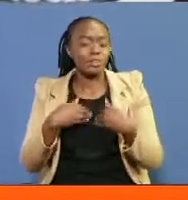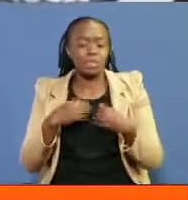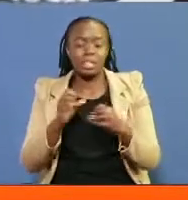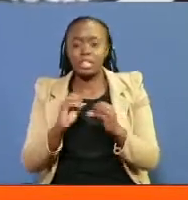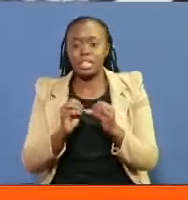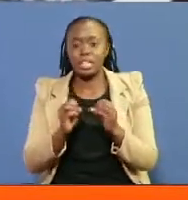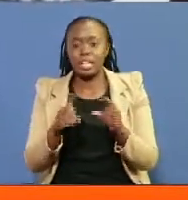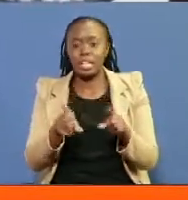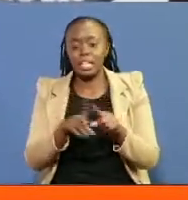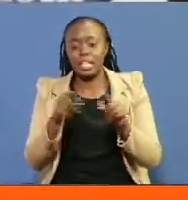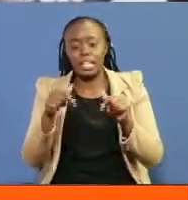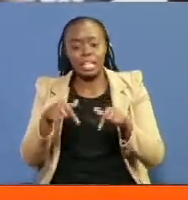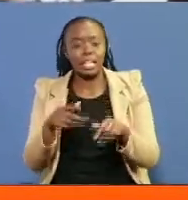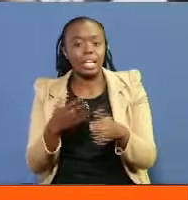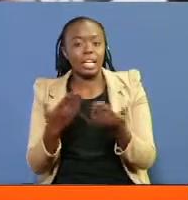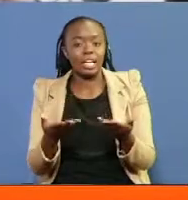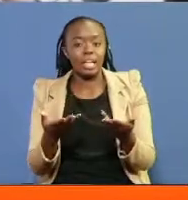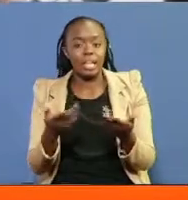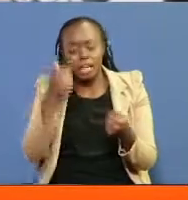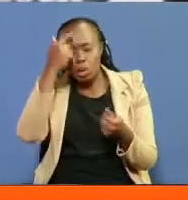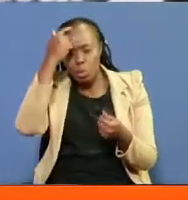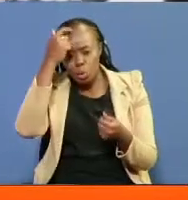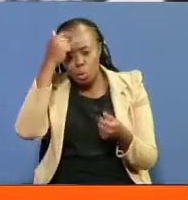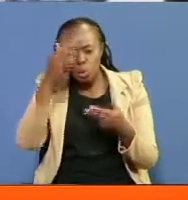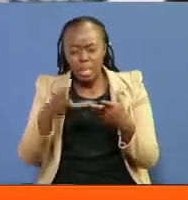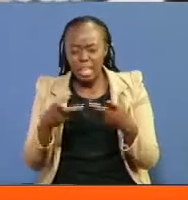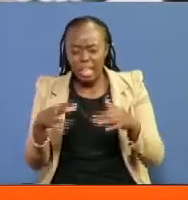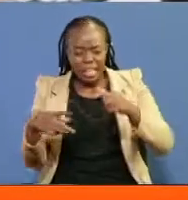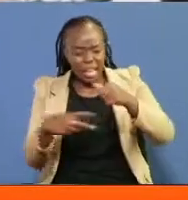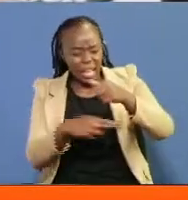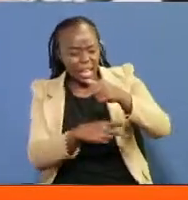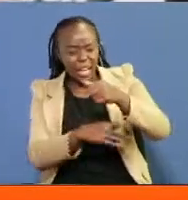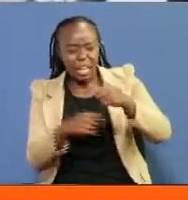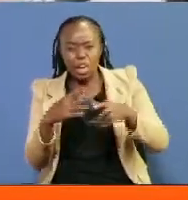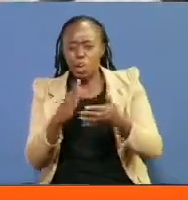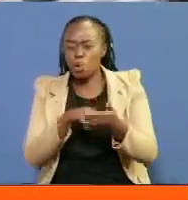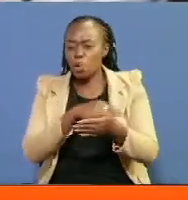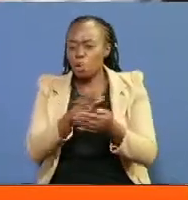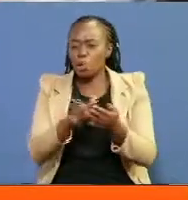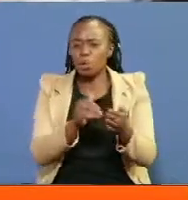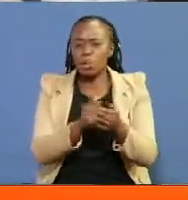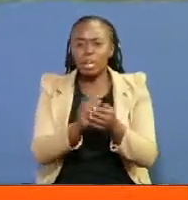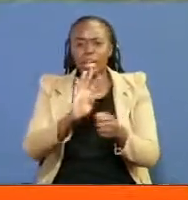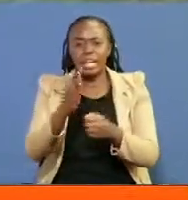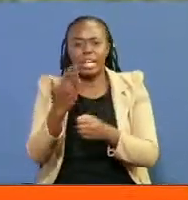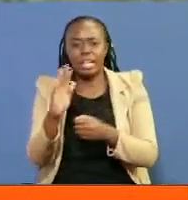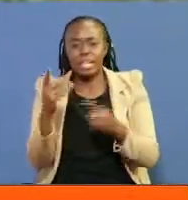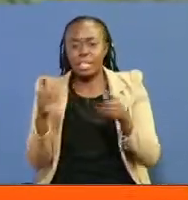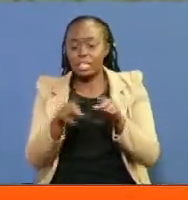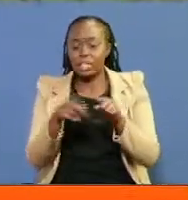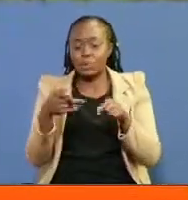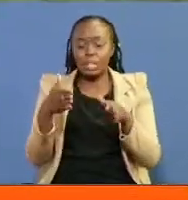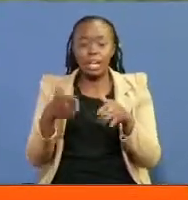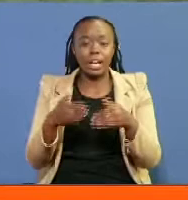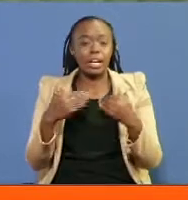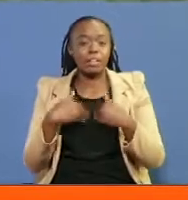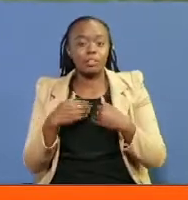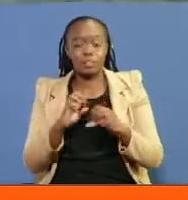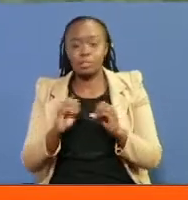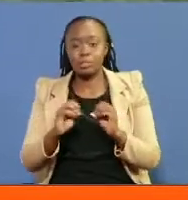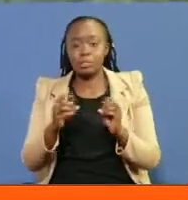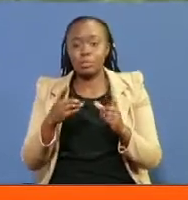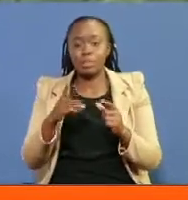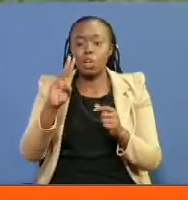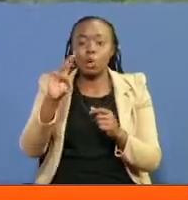hapa mwili alikuja, amegrab, ameng'oa miti yote mpaka sasa hakuna kitu. Omar Kihindi